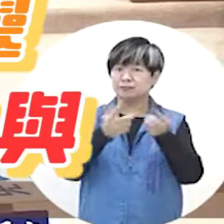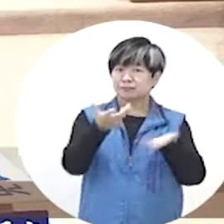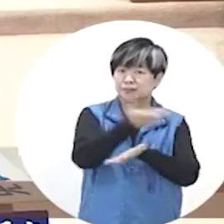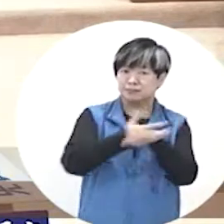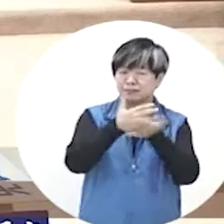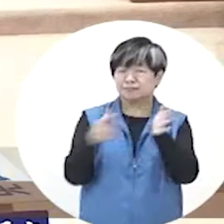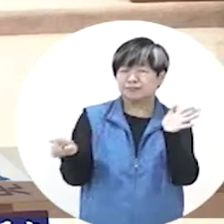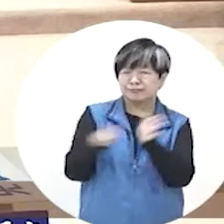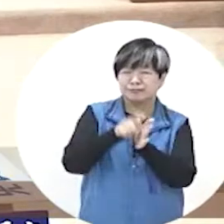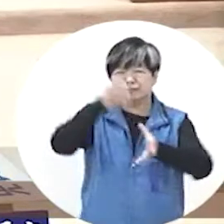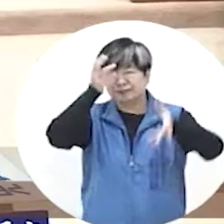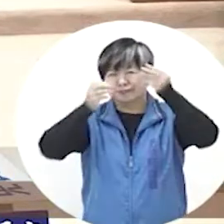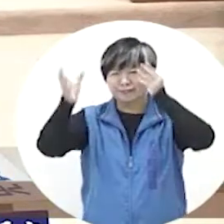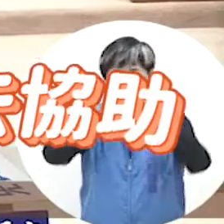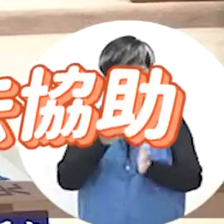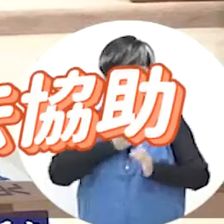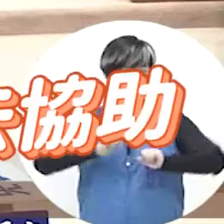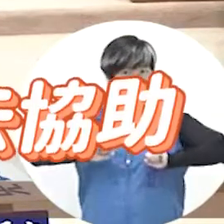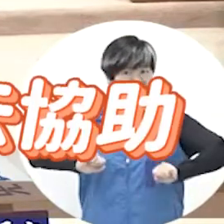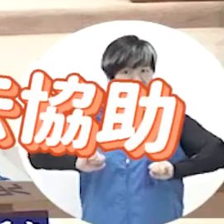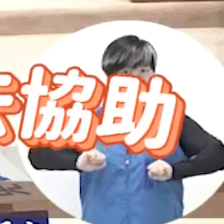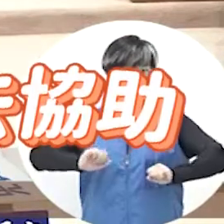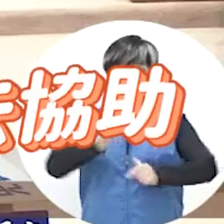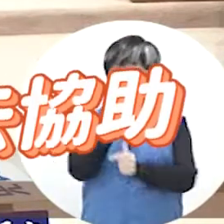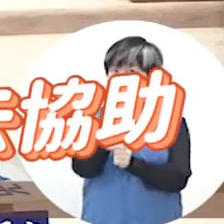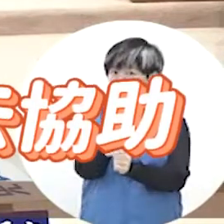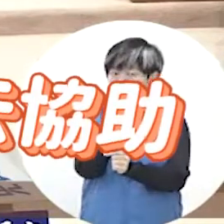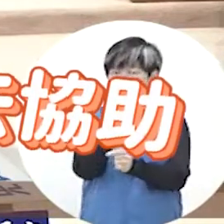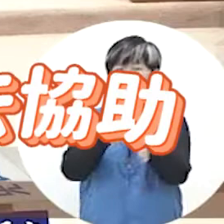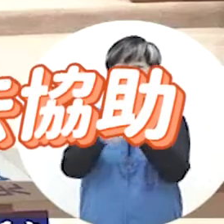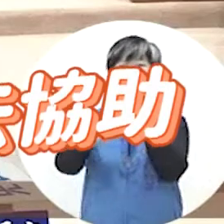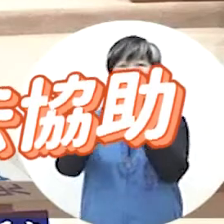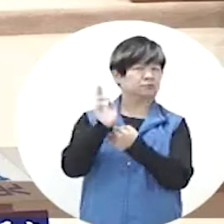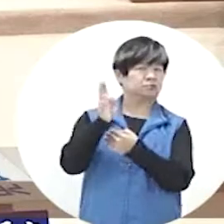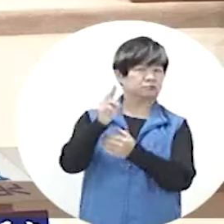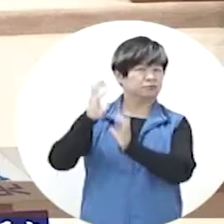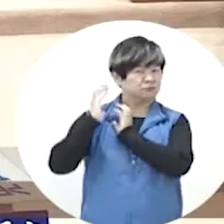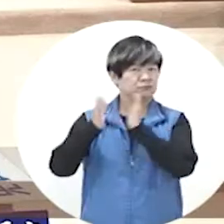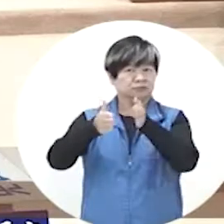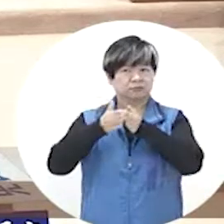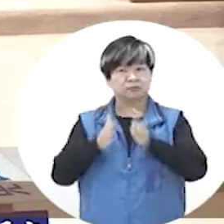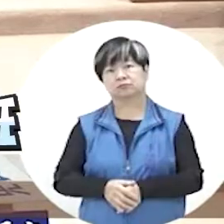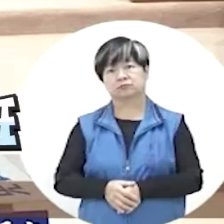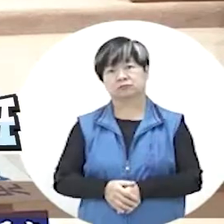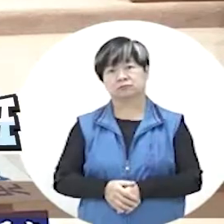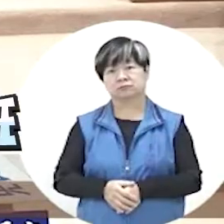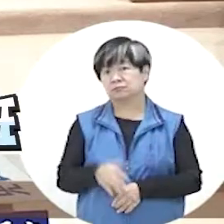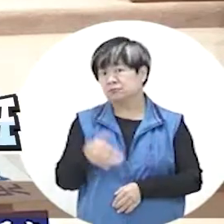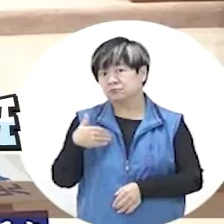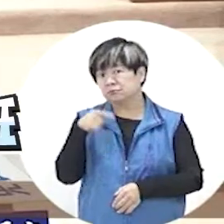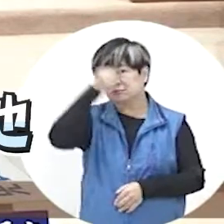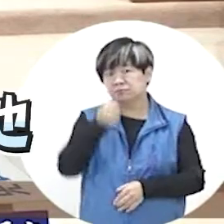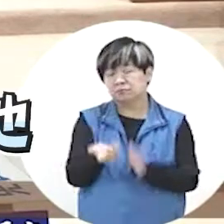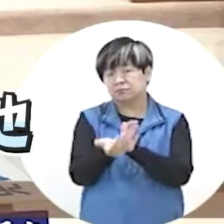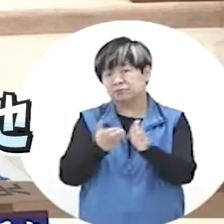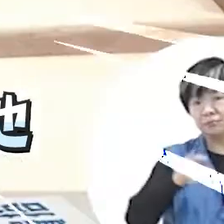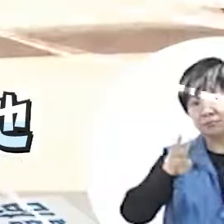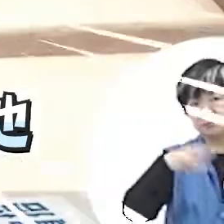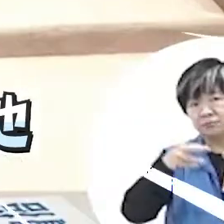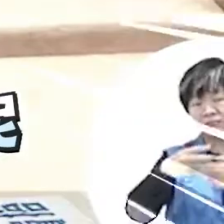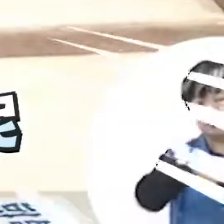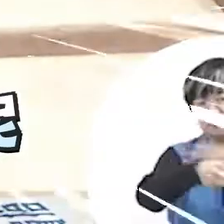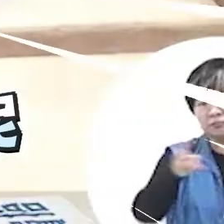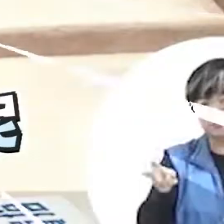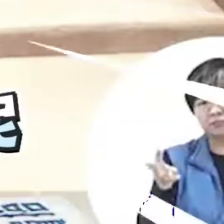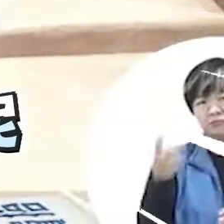这几块，如果真正要达到健康，你必须要有专业的单位去做协助。那我现在不知道说这个银发俱乐部先修班管委会他是你就